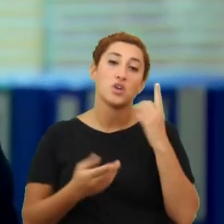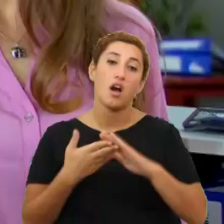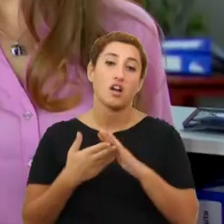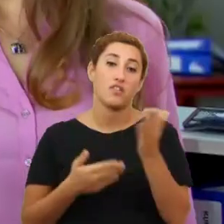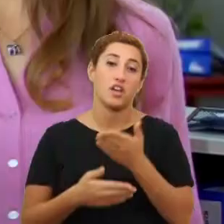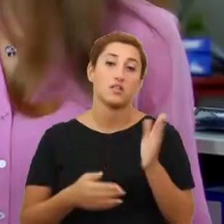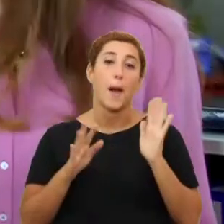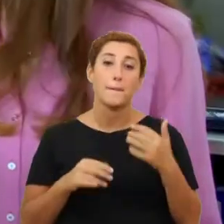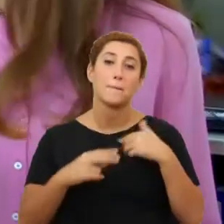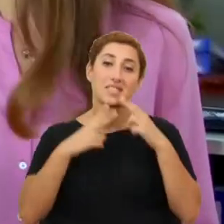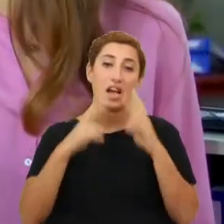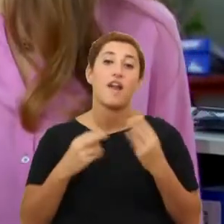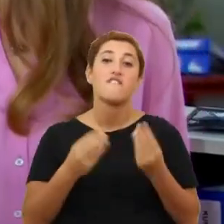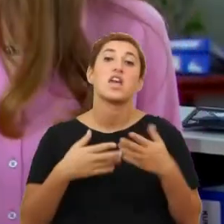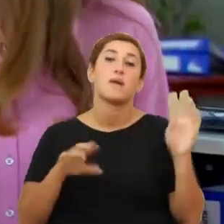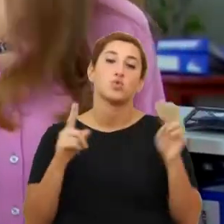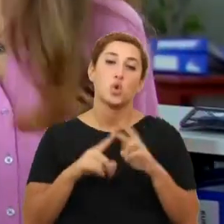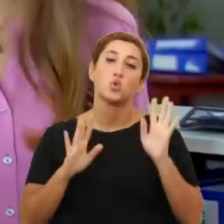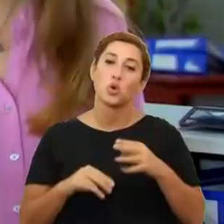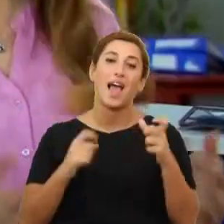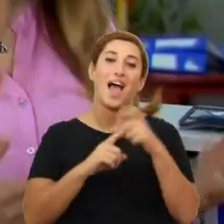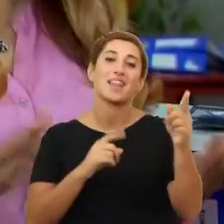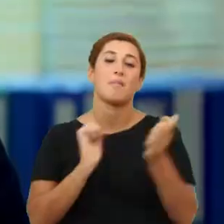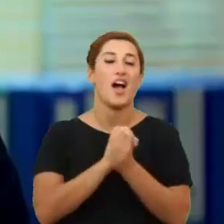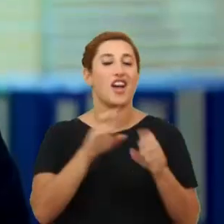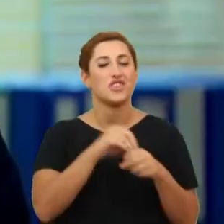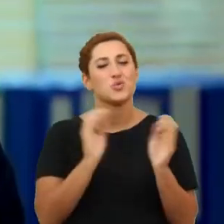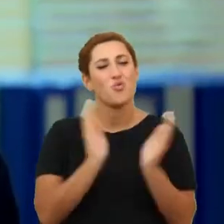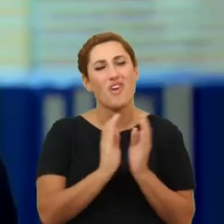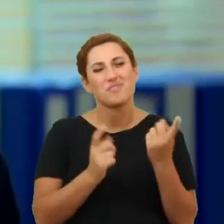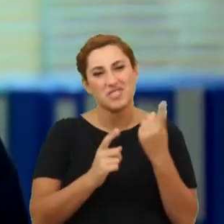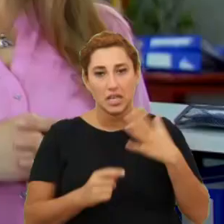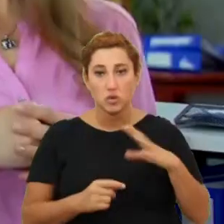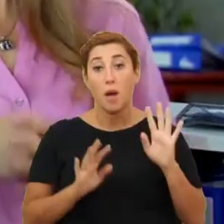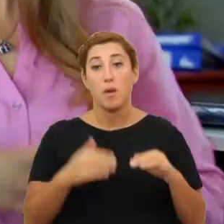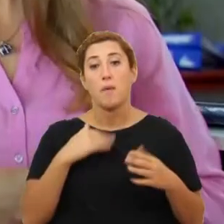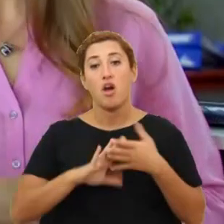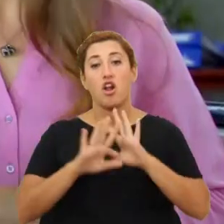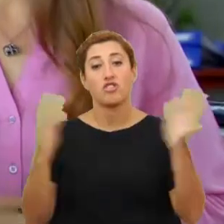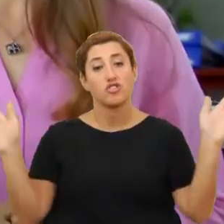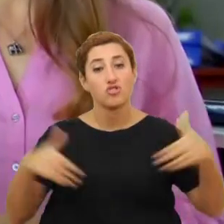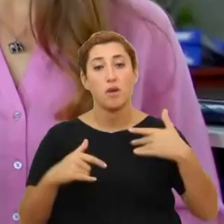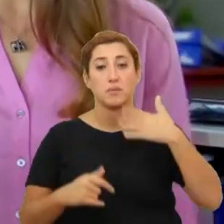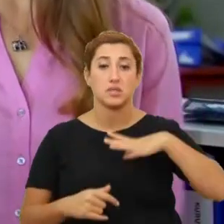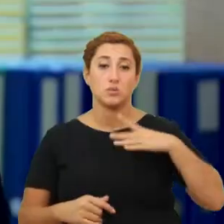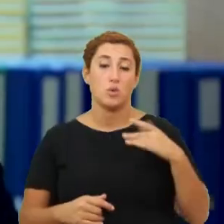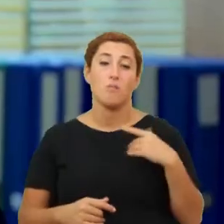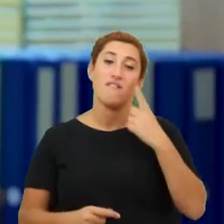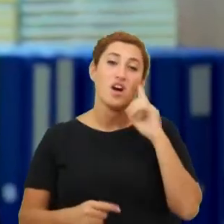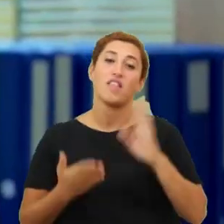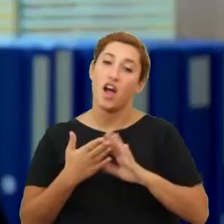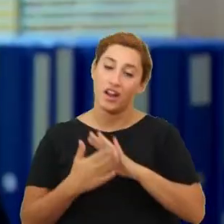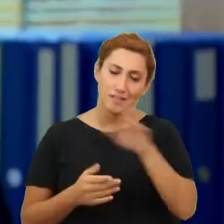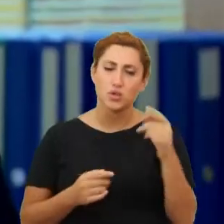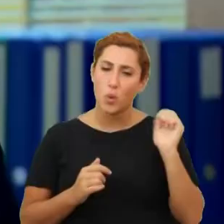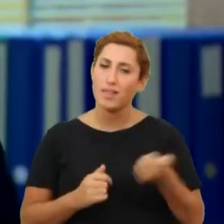arkadaşlar. Ama biz karar veremiyoruz Nurhan. Çünkü Erdem aile arasında küçük bir şey istiyor. Ama ben arkadaşlarımı da çağırmak istiyorum. Vallahi